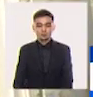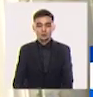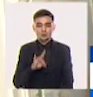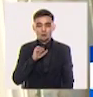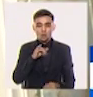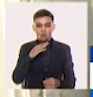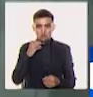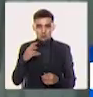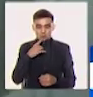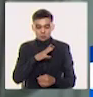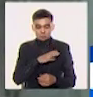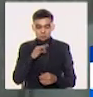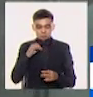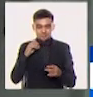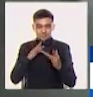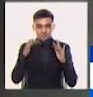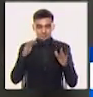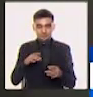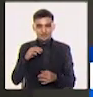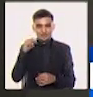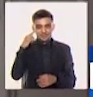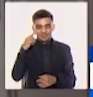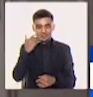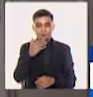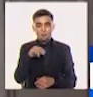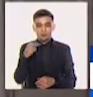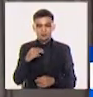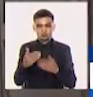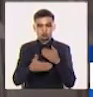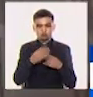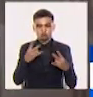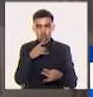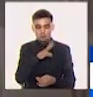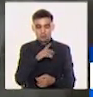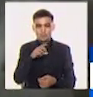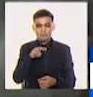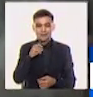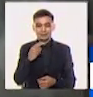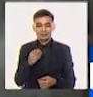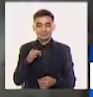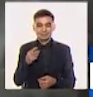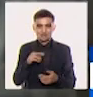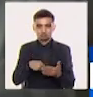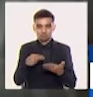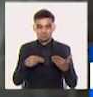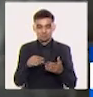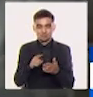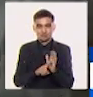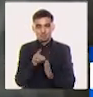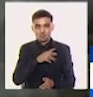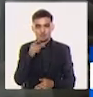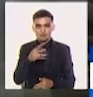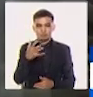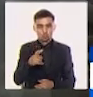Раушан Айткулова әлеуметтік желіде Қырғызстан президентін жауапкершілікке тарту керектігін айтып петицияға қол жинап жатыр. Қазіргі кезде оған 2,5